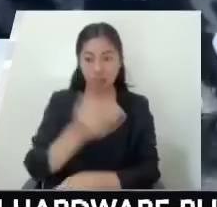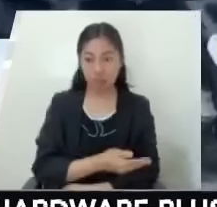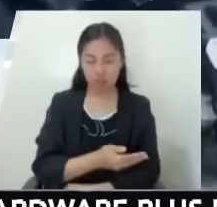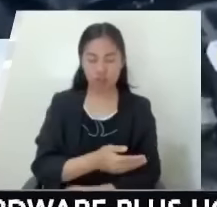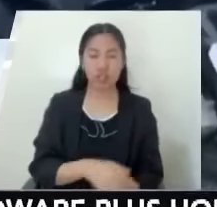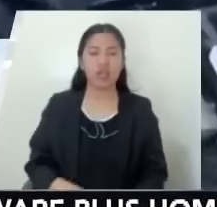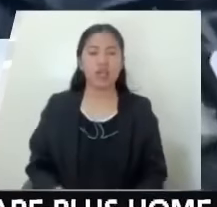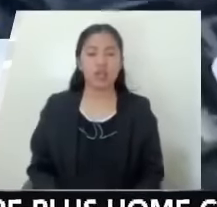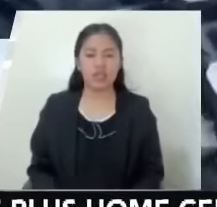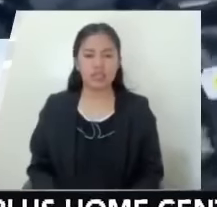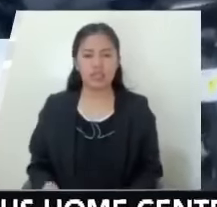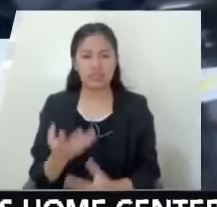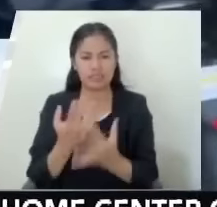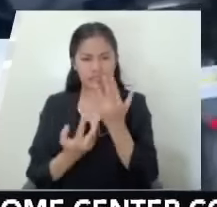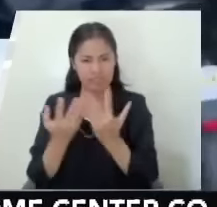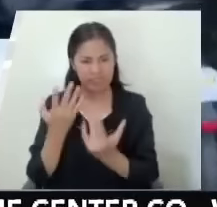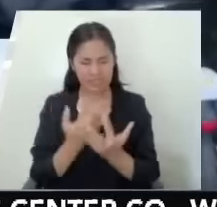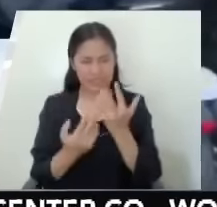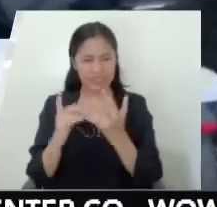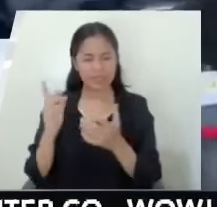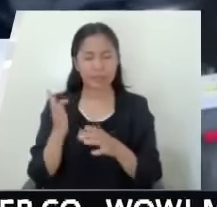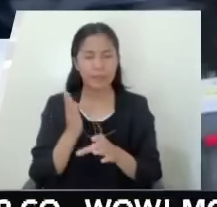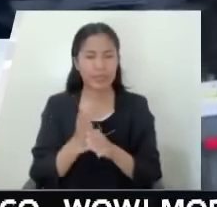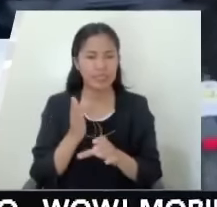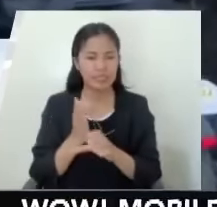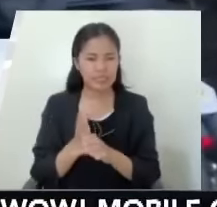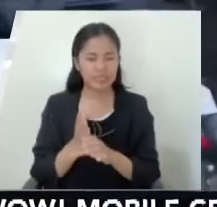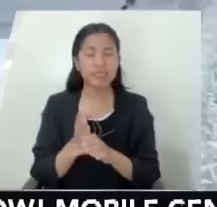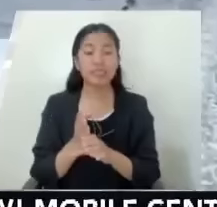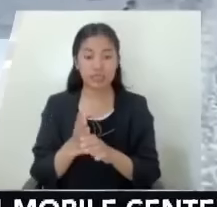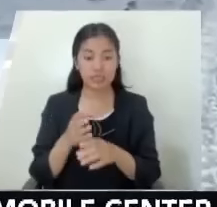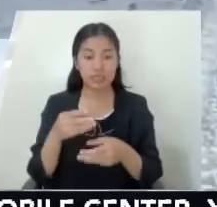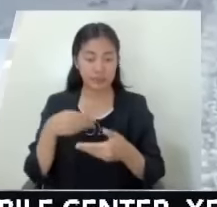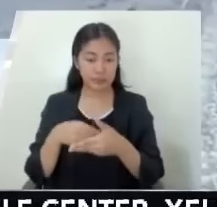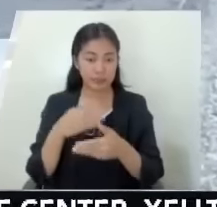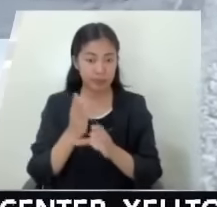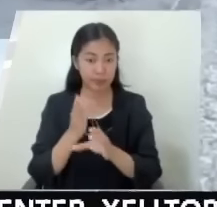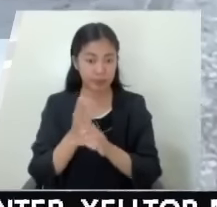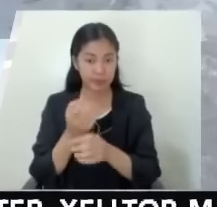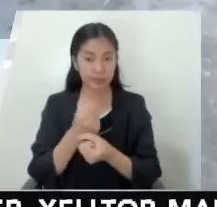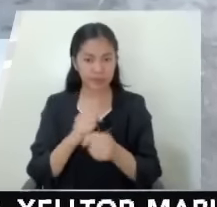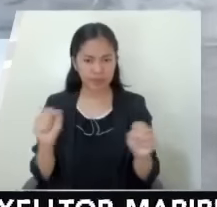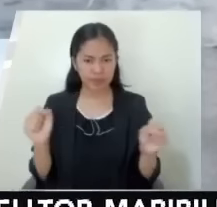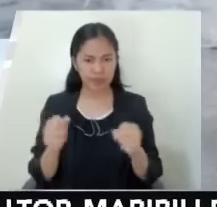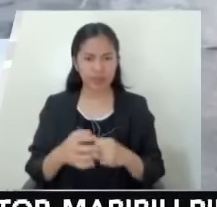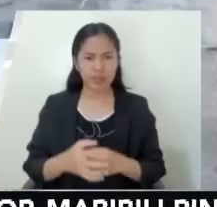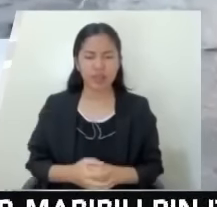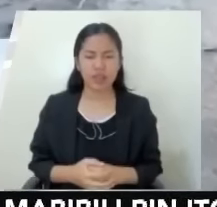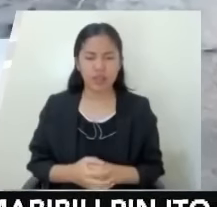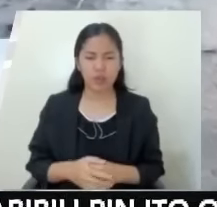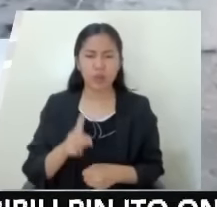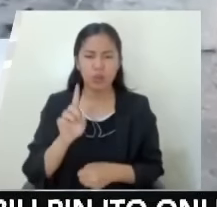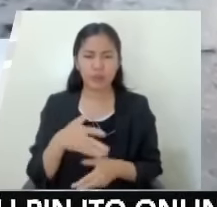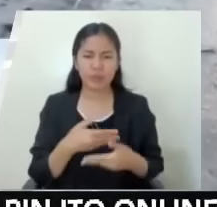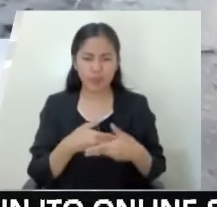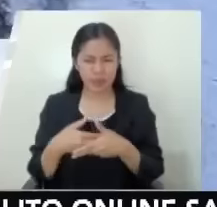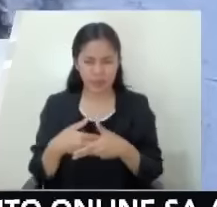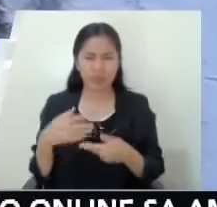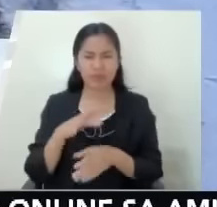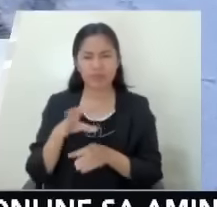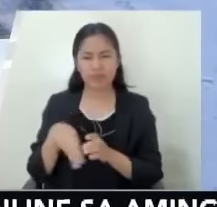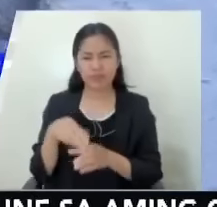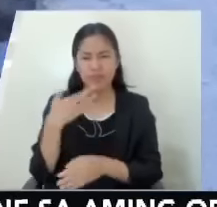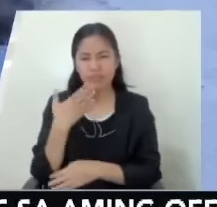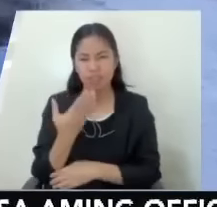ang bahagi ng bus, ligtas sa mga pasahero ng bus. Isang sanggol naman ang kabilang sa mga nasawi. Hawak na ng mga pulis ang driver